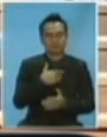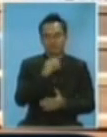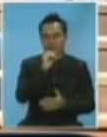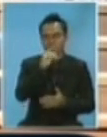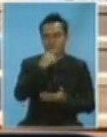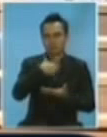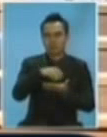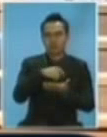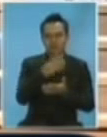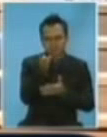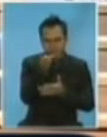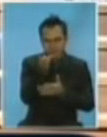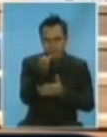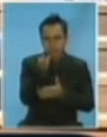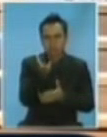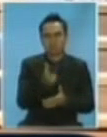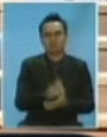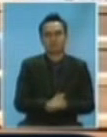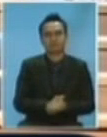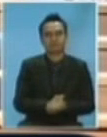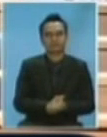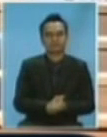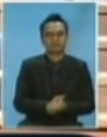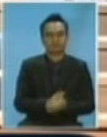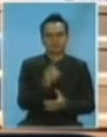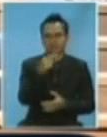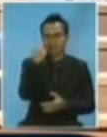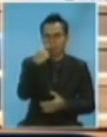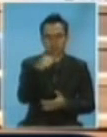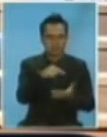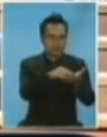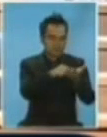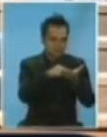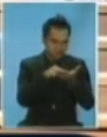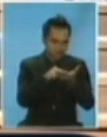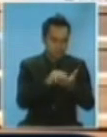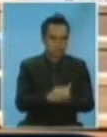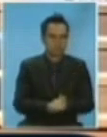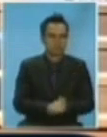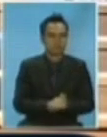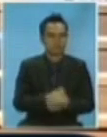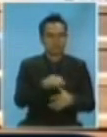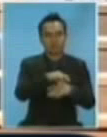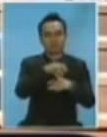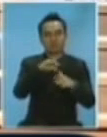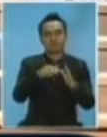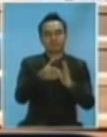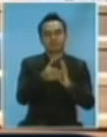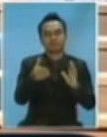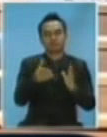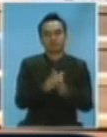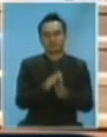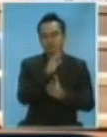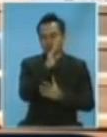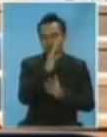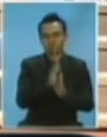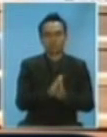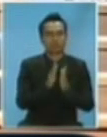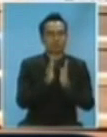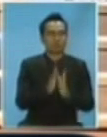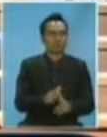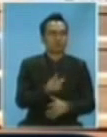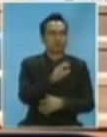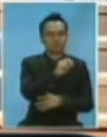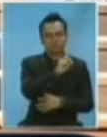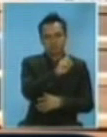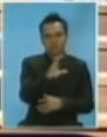นะคะที่ประชุมก็กำหนดให้มีการดำรงตำแหน่งได้9ปีนะคะนับตั้งแต่วันที่พระมหากษัตริย์ทรงแต่งตั้งค่ะและให้ดำรงตำแหน่ง